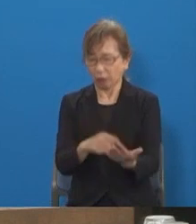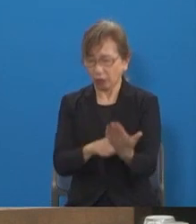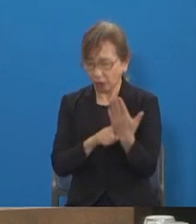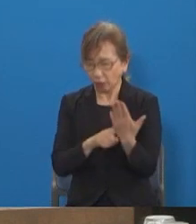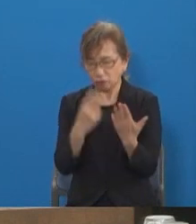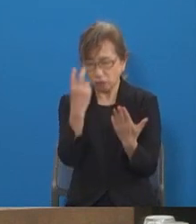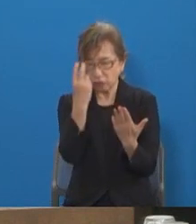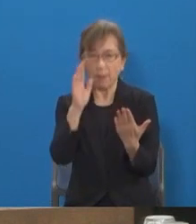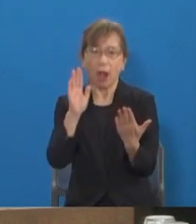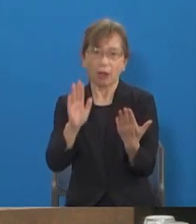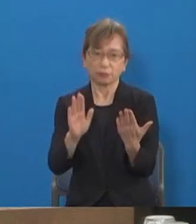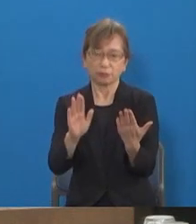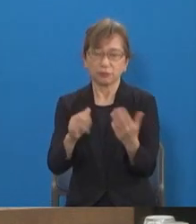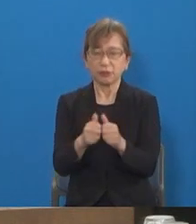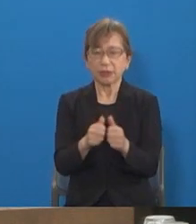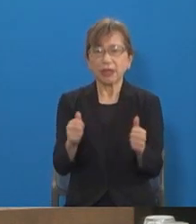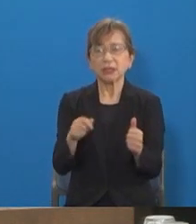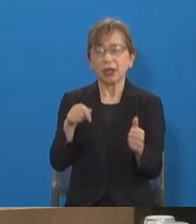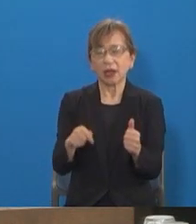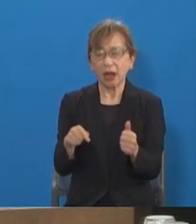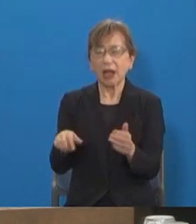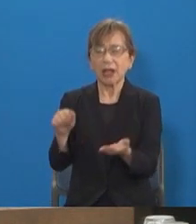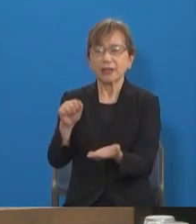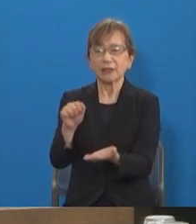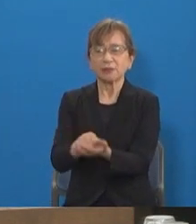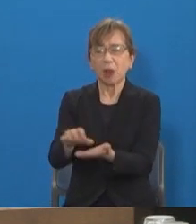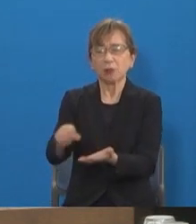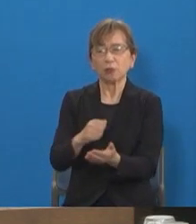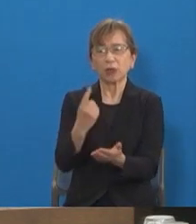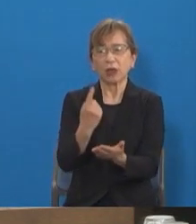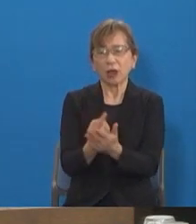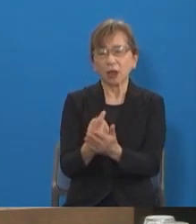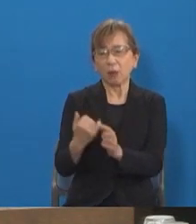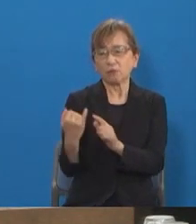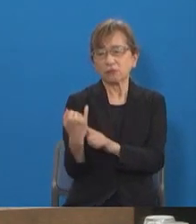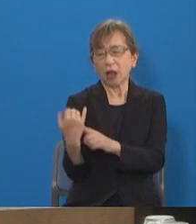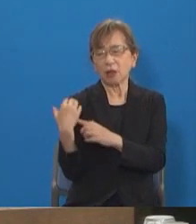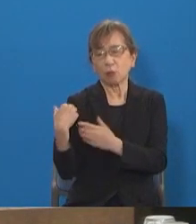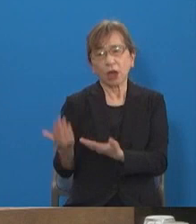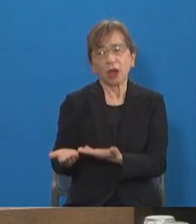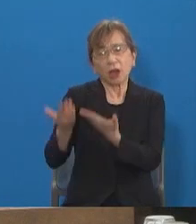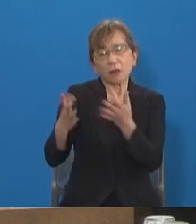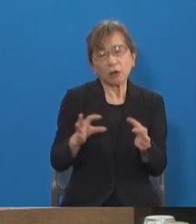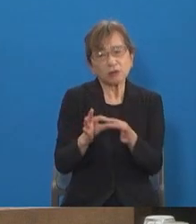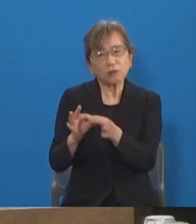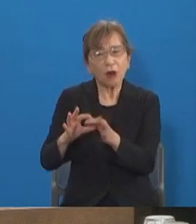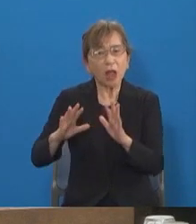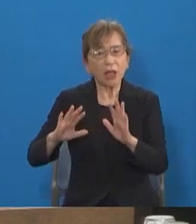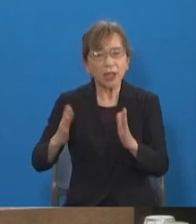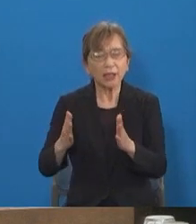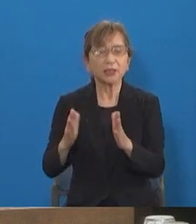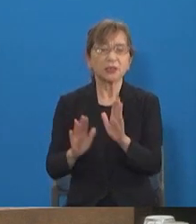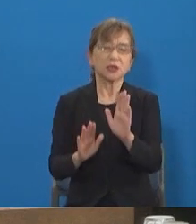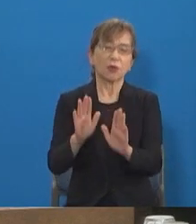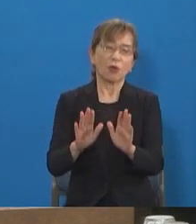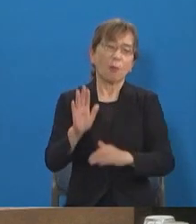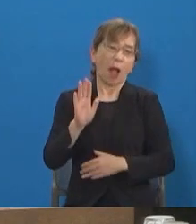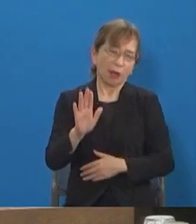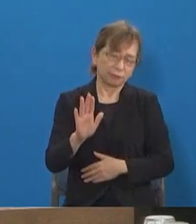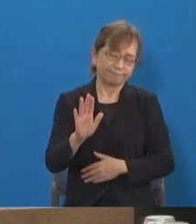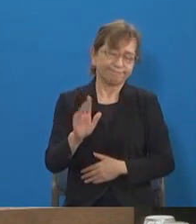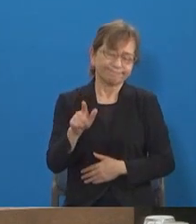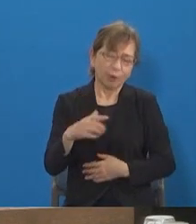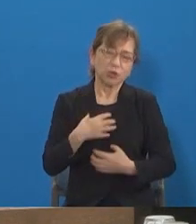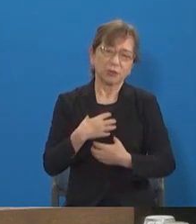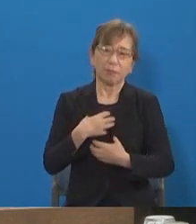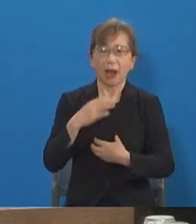り、男性が育休を取っただけでは、女性の負担軽減につながらない状況があることも懸念され